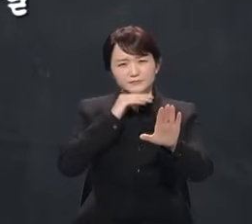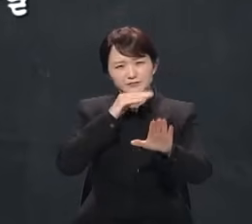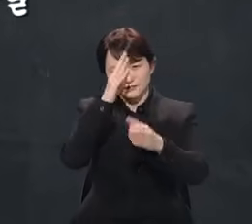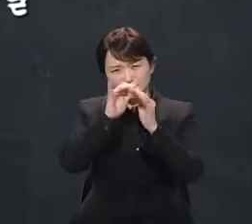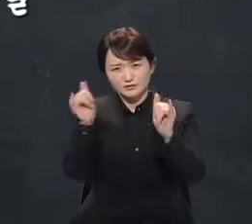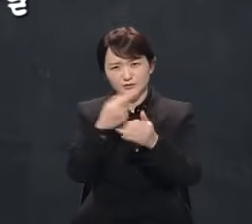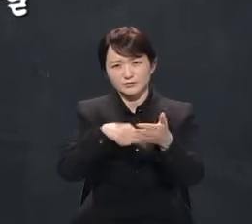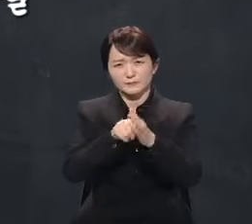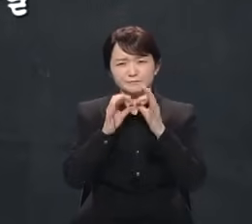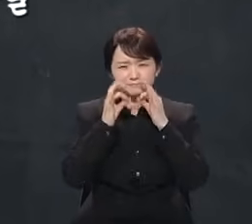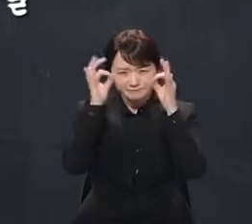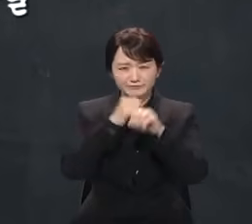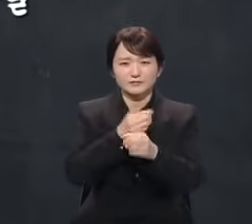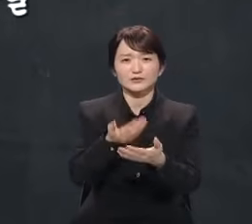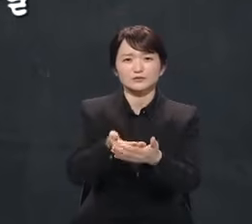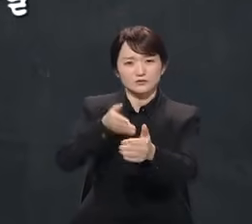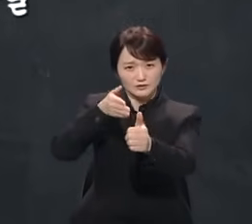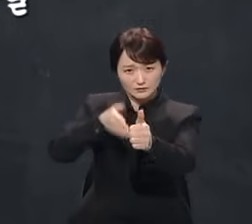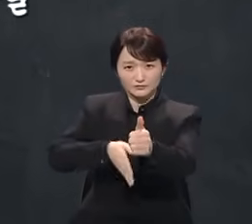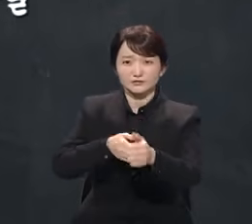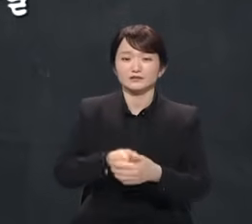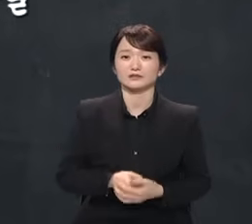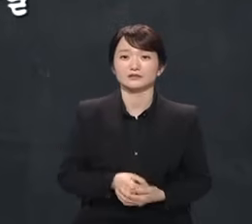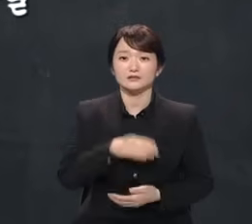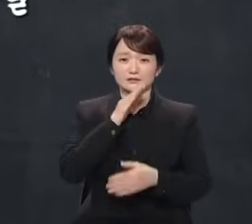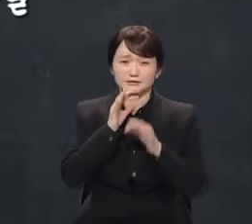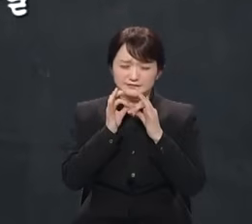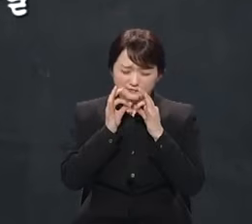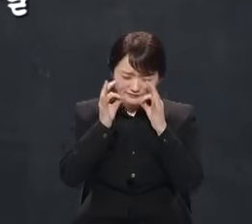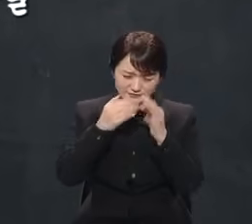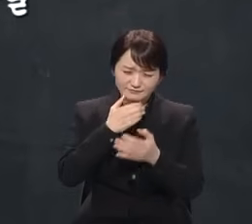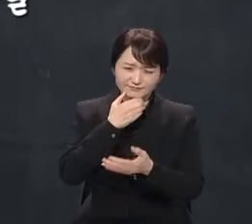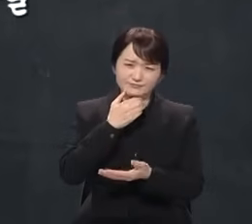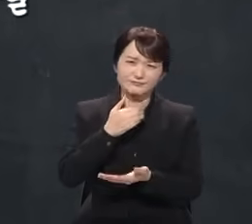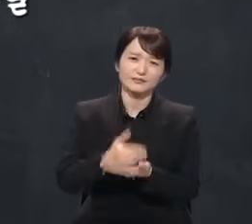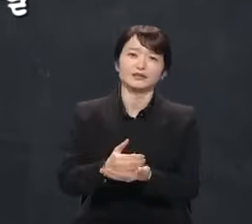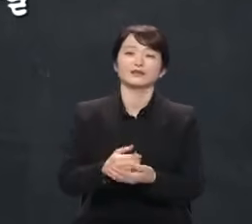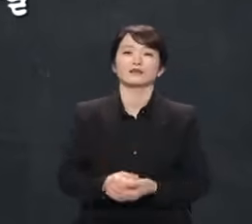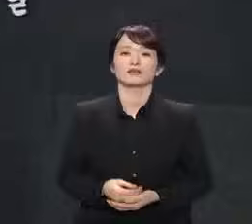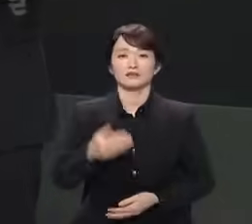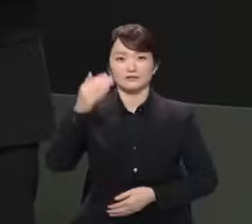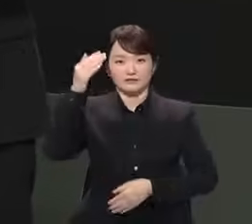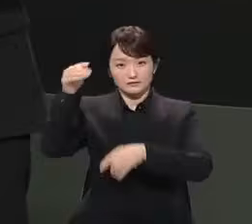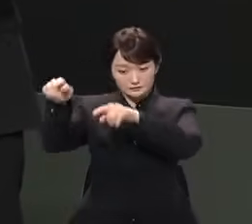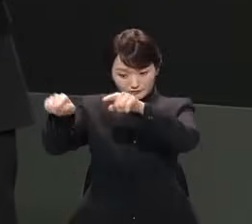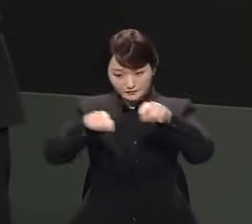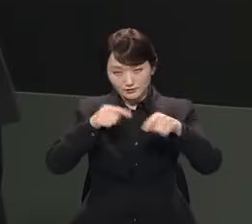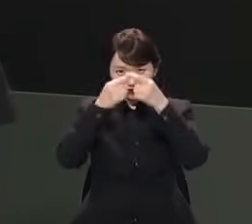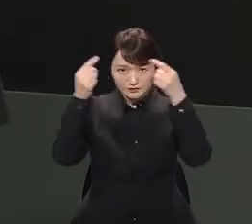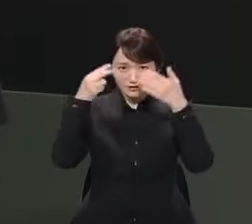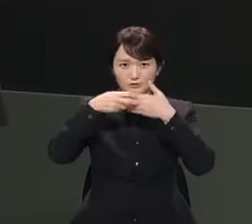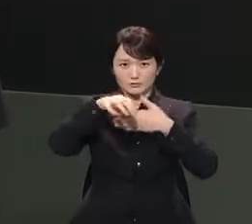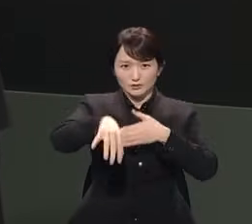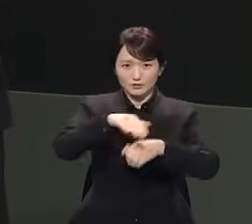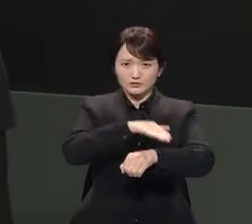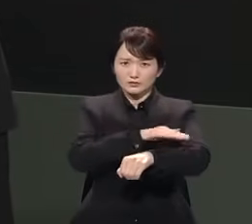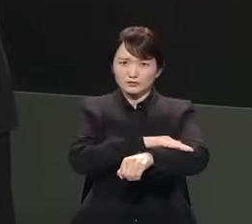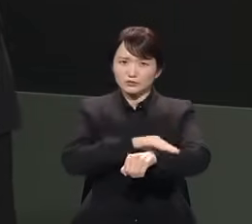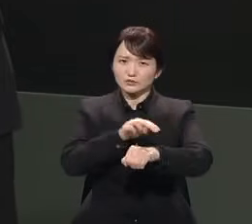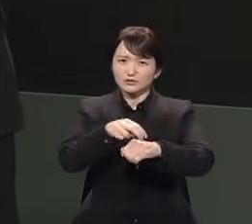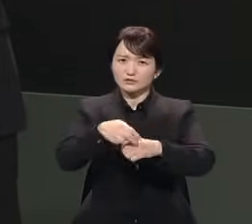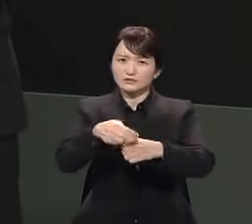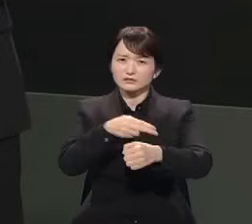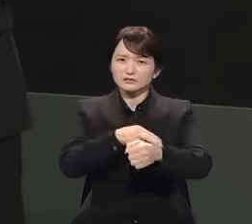다해 주시길 부탁드립니다. 하, 정말 애절하고 감동적입니다. 전국 대학병원 이 전공의들의 집단사직으로